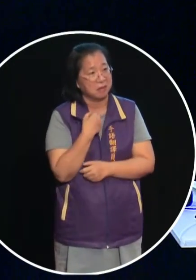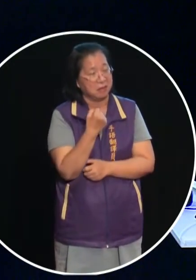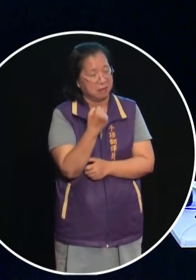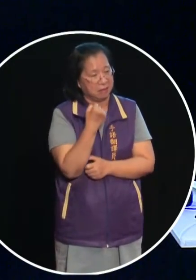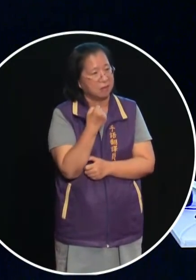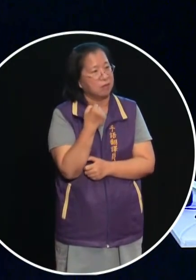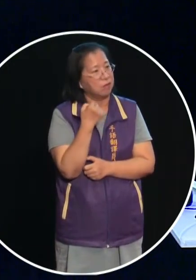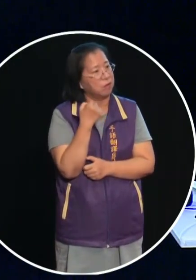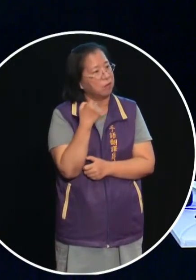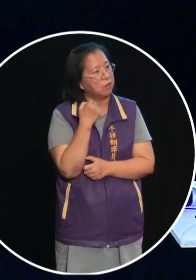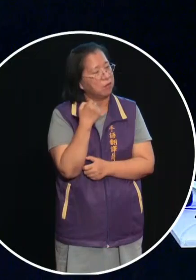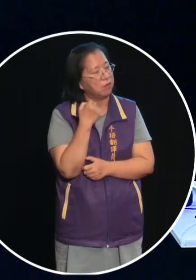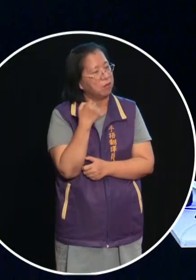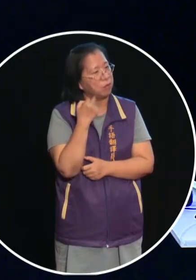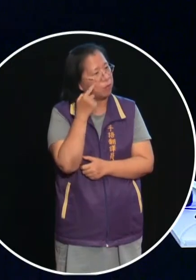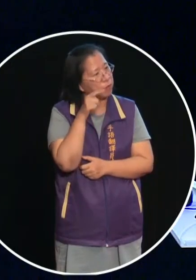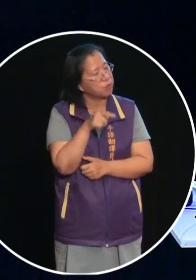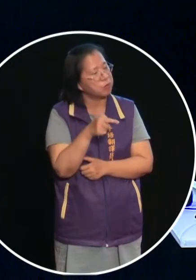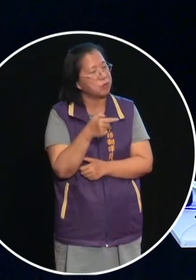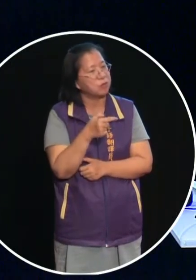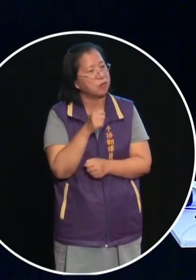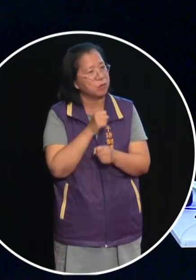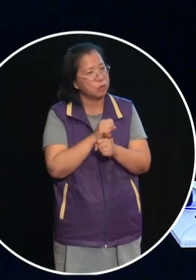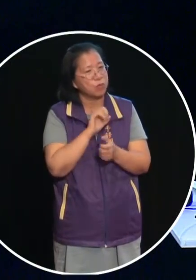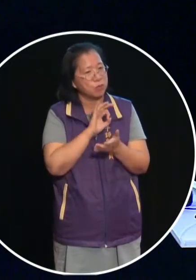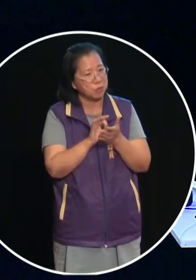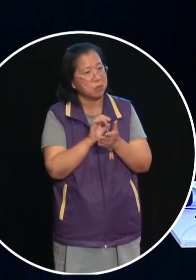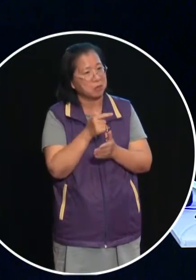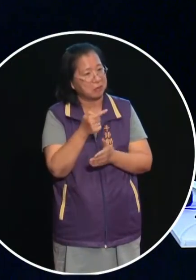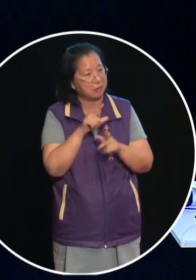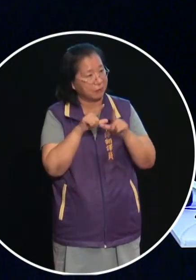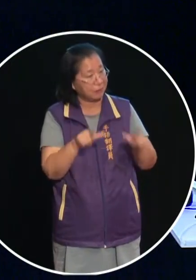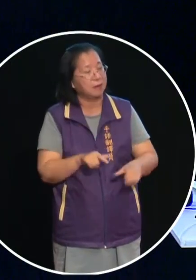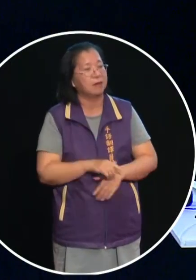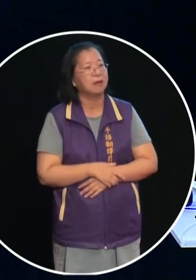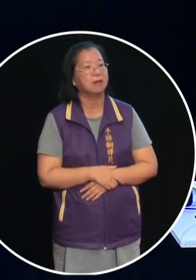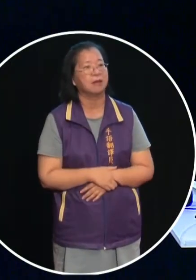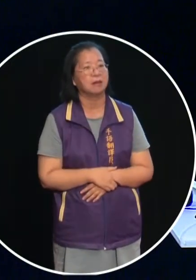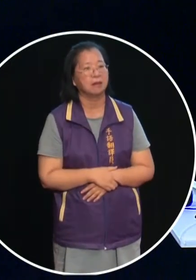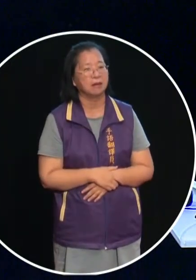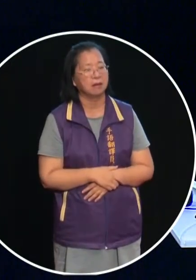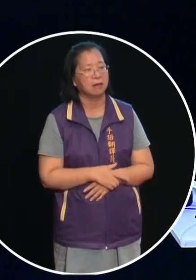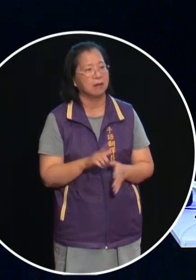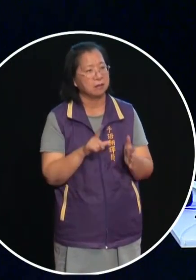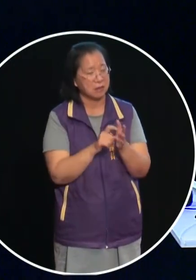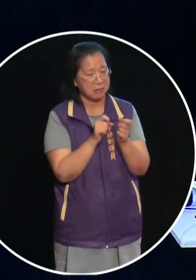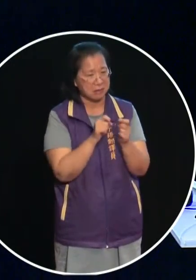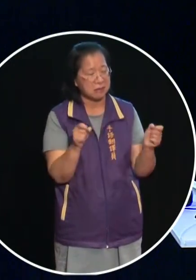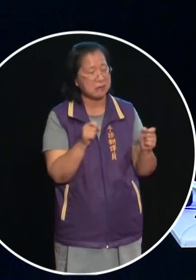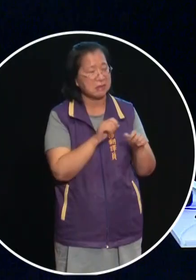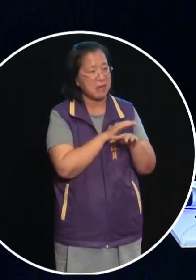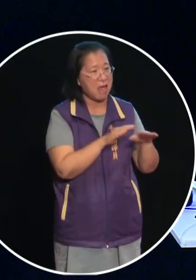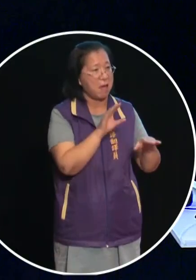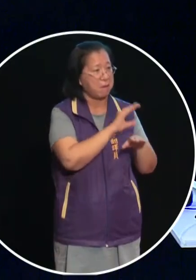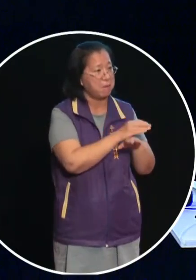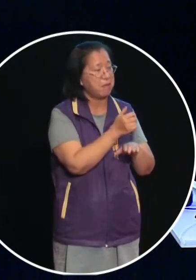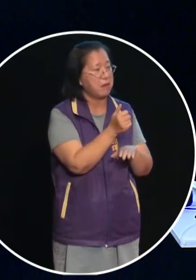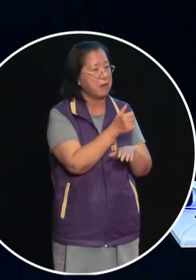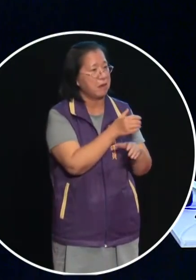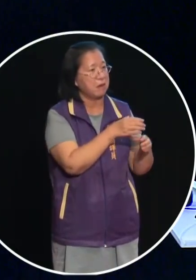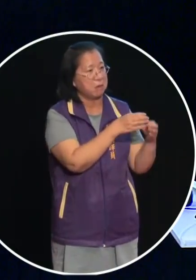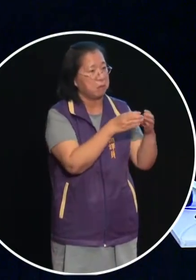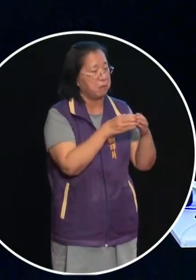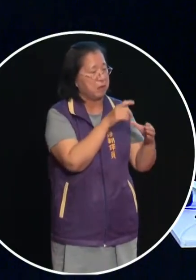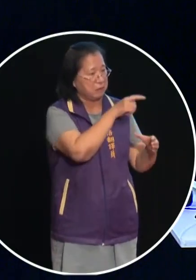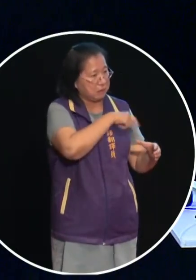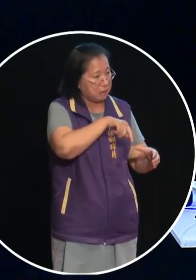觉得这个部分作用蛮大的。所以是结果呢，这个长期来讲是安倍派，就是岸信介先